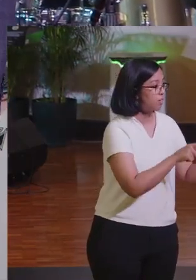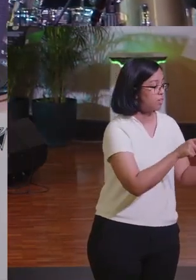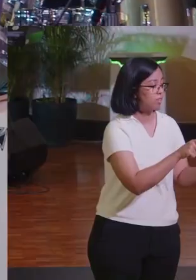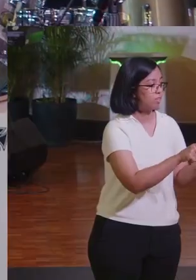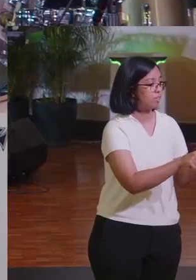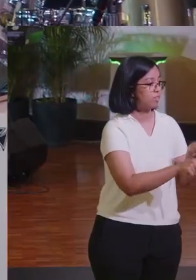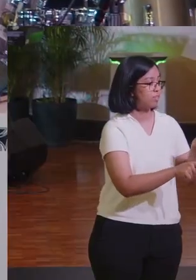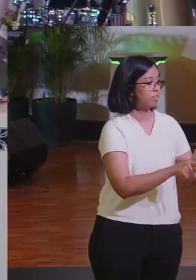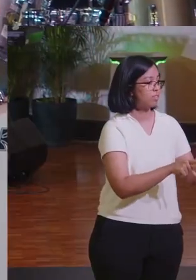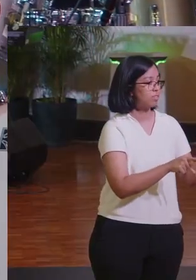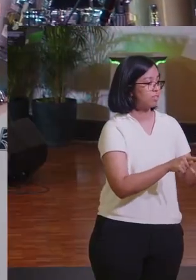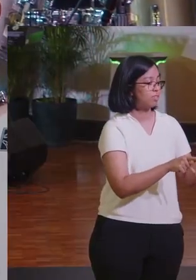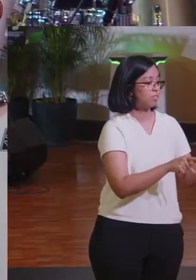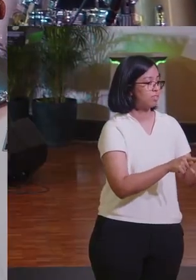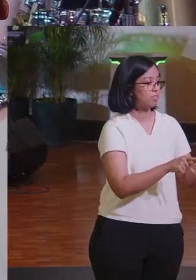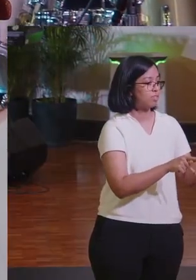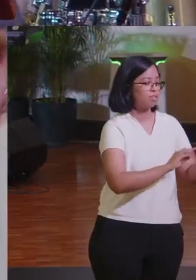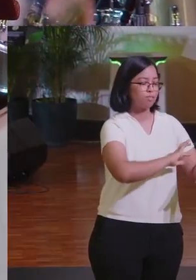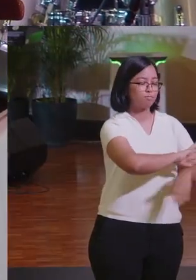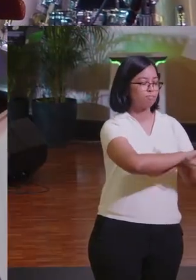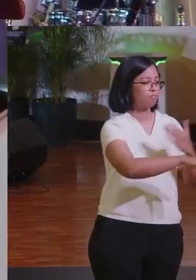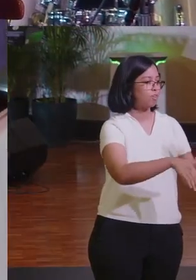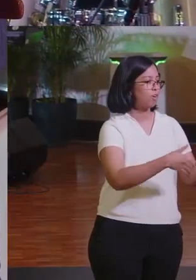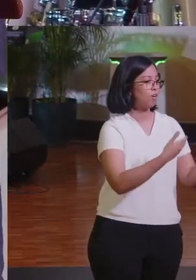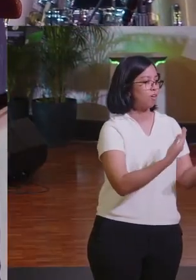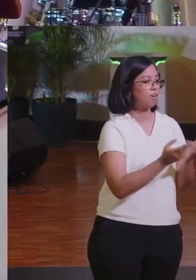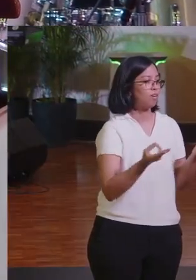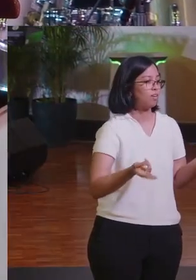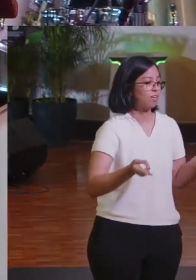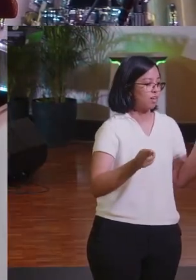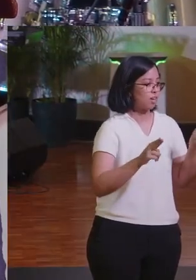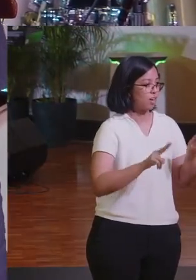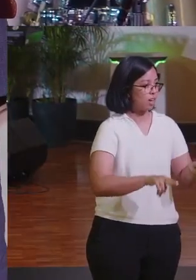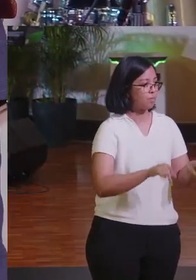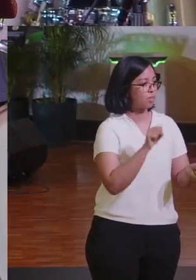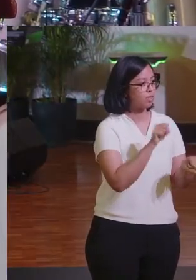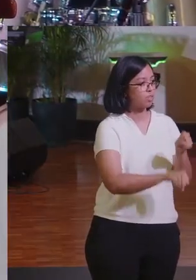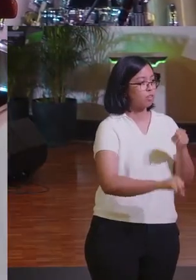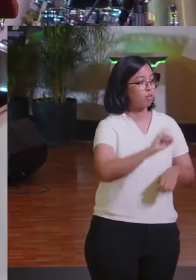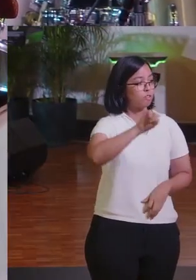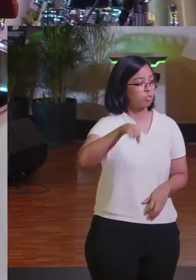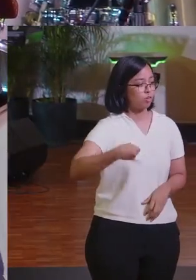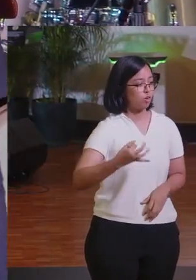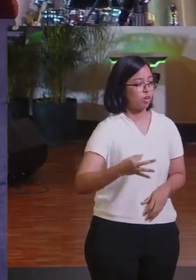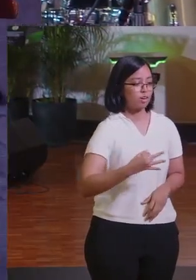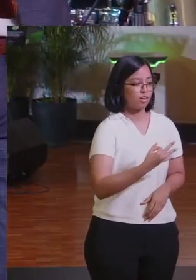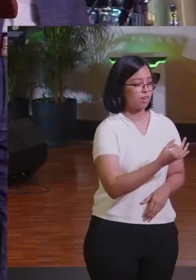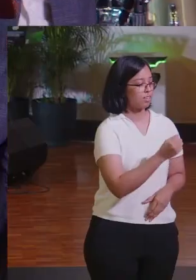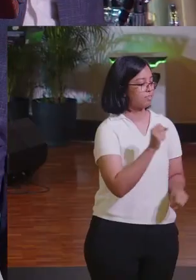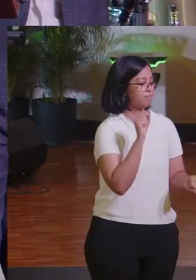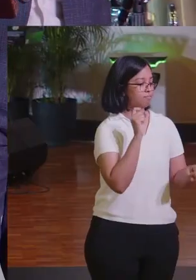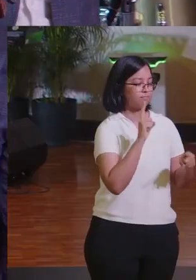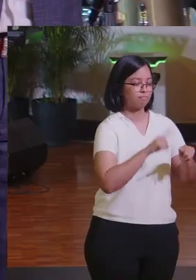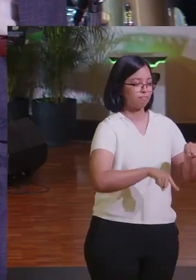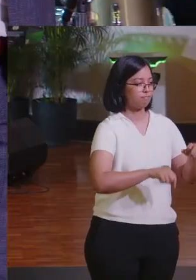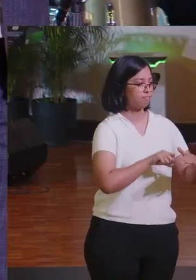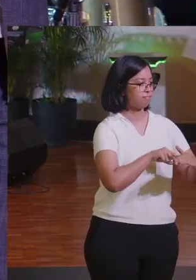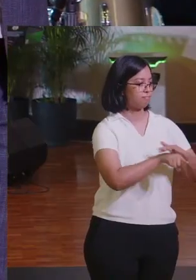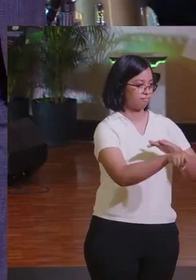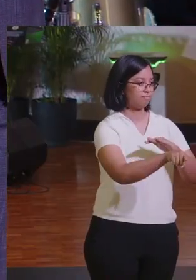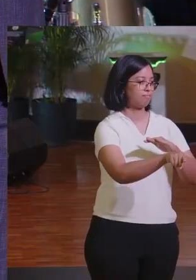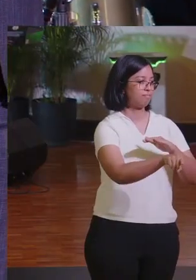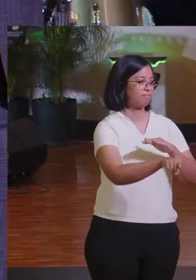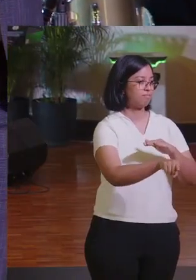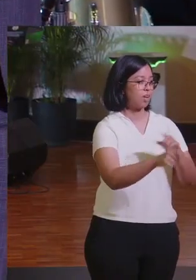o man-made, lahat ng sirkumstansya upang si Jonah po ay walang ibang pupuntahan kundi ang plano